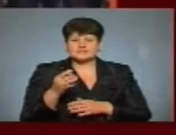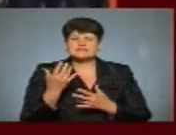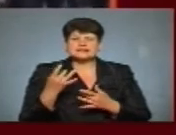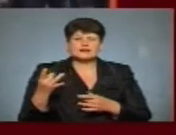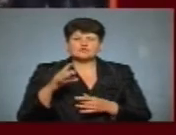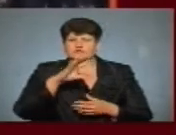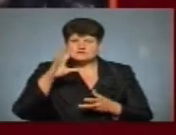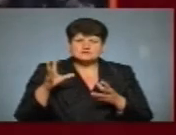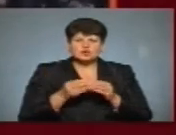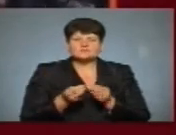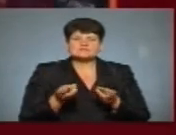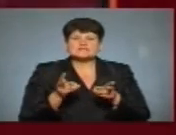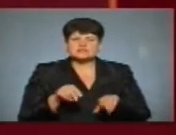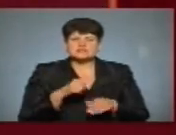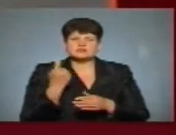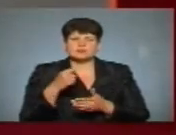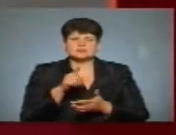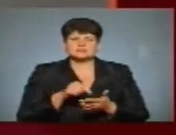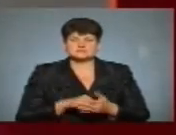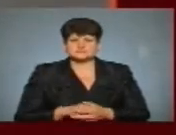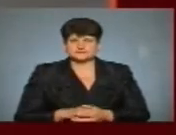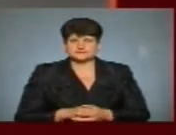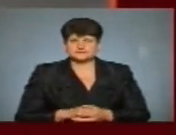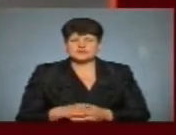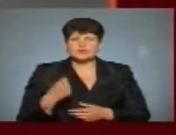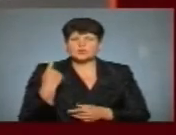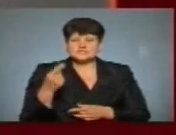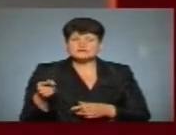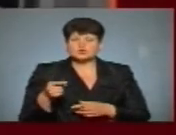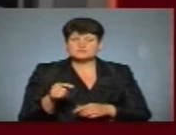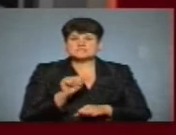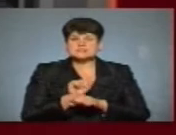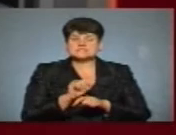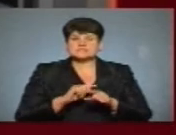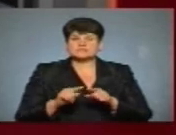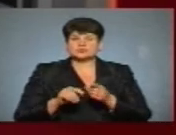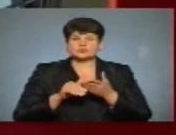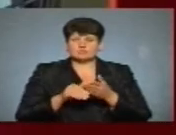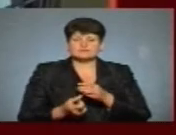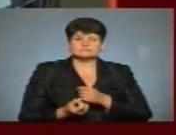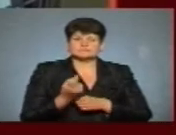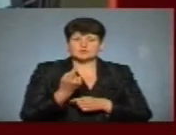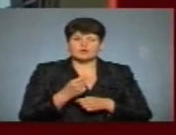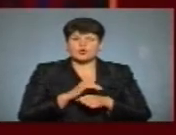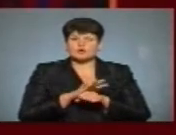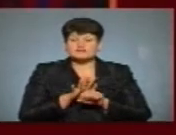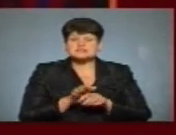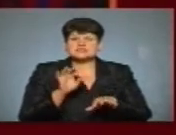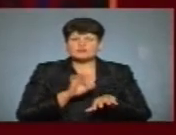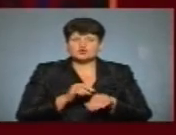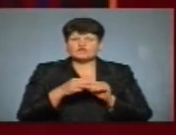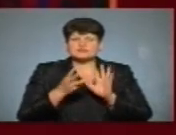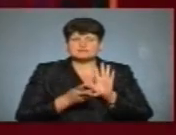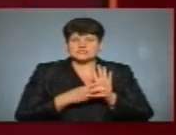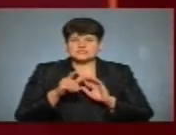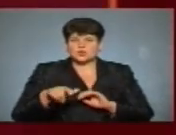загалом залишиться в області? На одній з тернопільських станцій швидкої допомоги – спалах коронавірусу. Захворіли 18